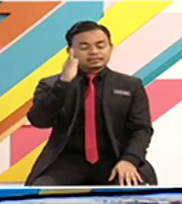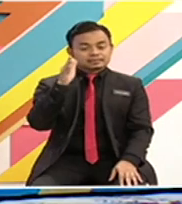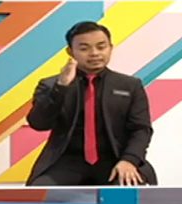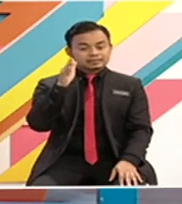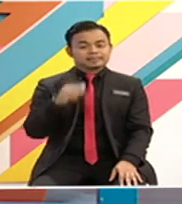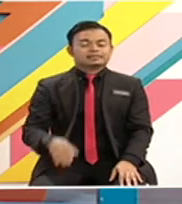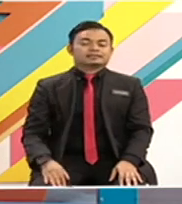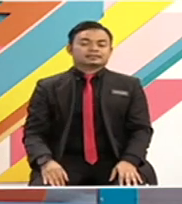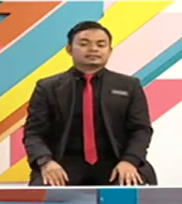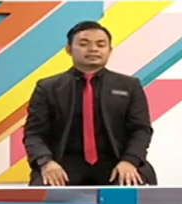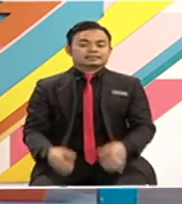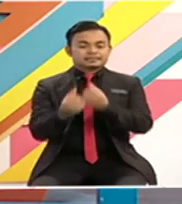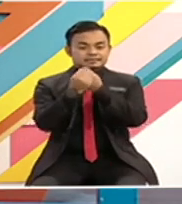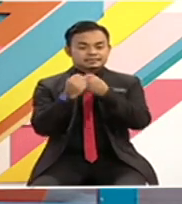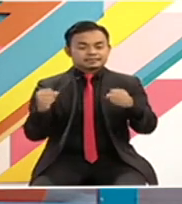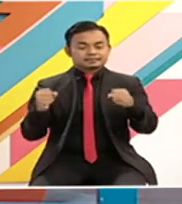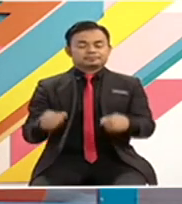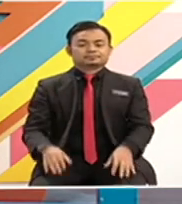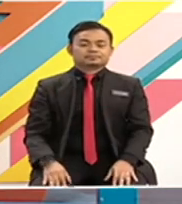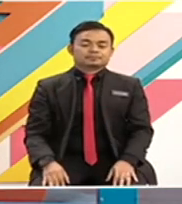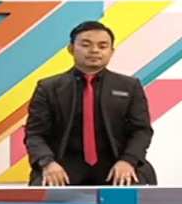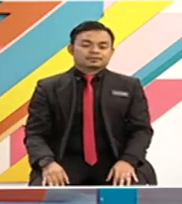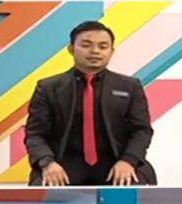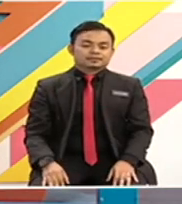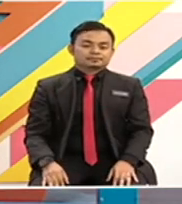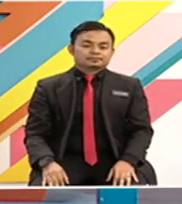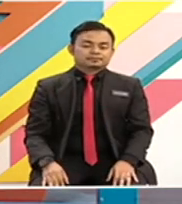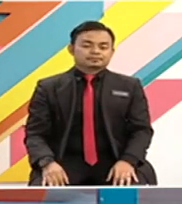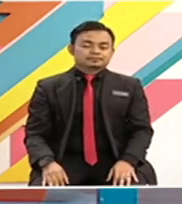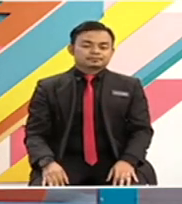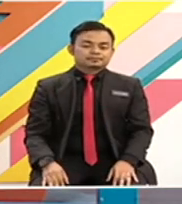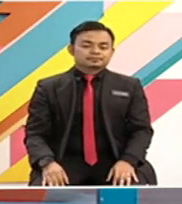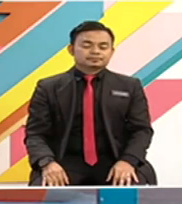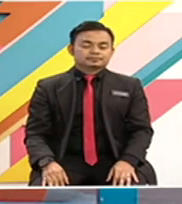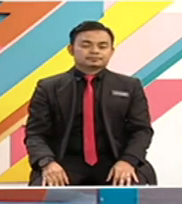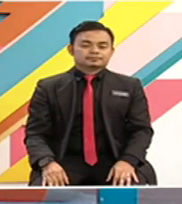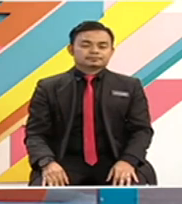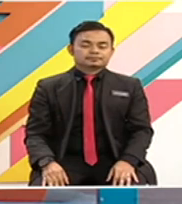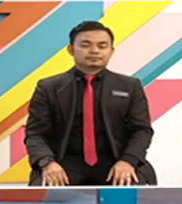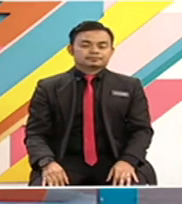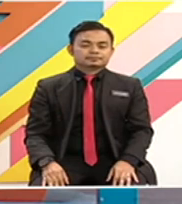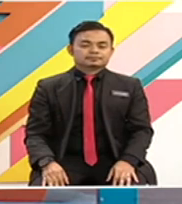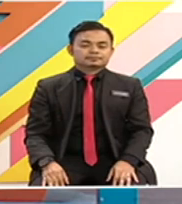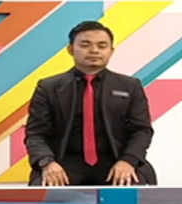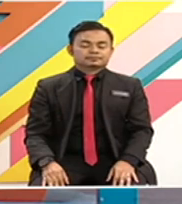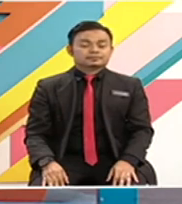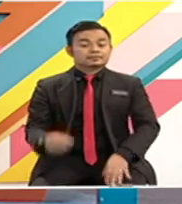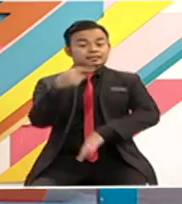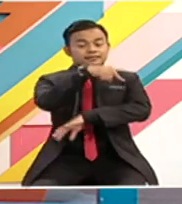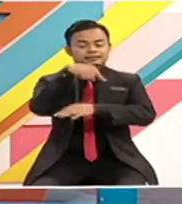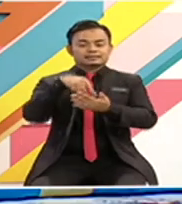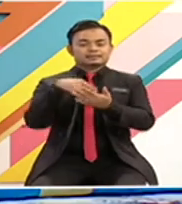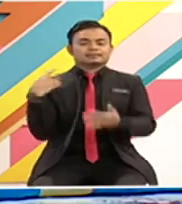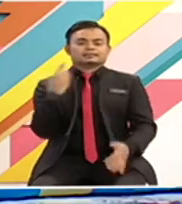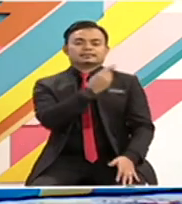Jason Ranti kayu mengambil masuk memakai santan Aceh gule Terangkan sedikit alat yang kita akan gunakan Pare siapa ini